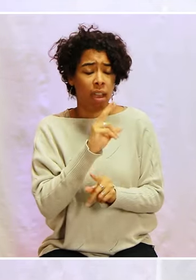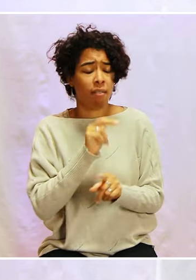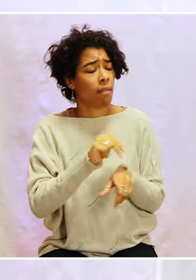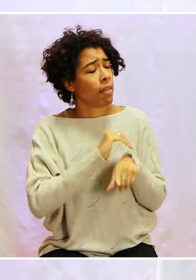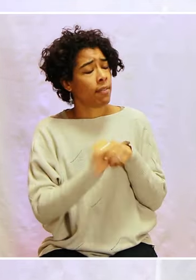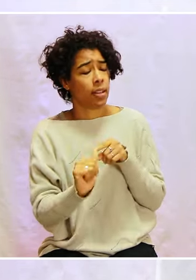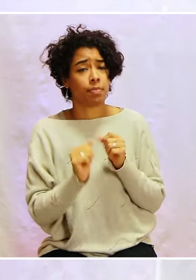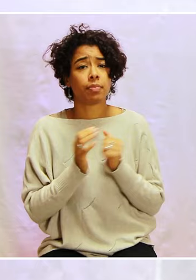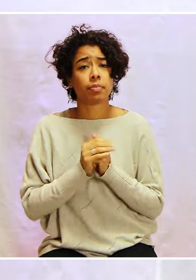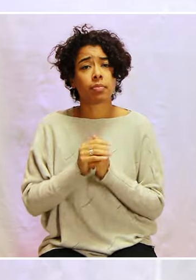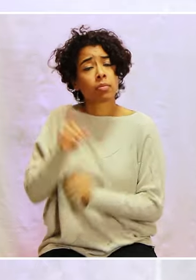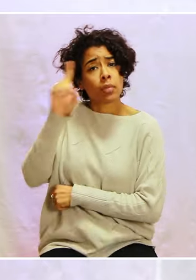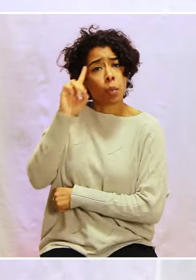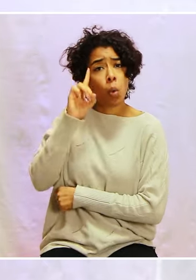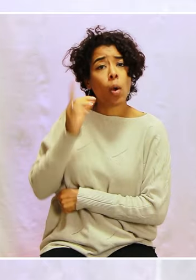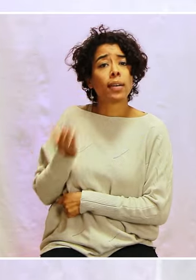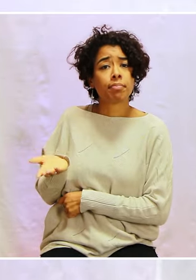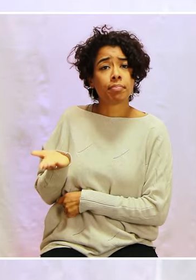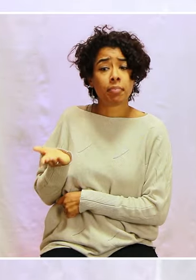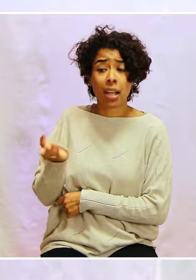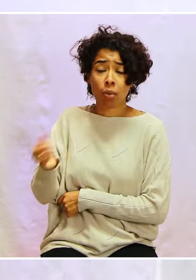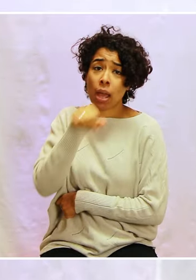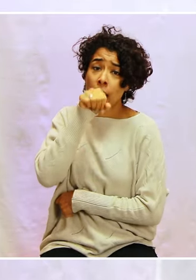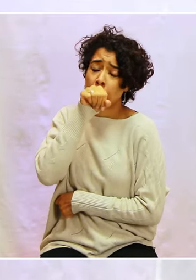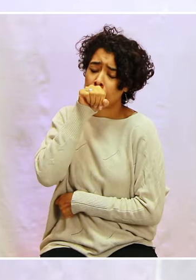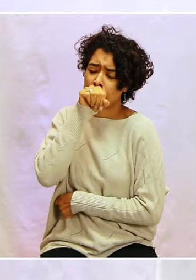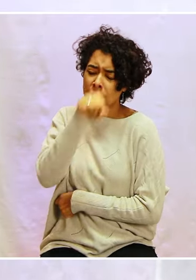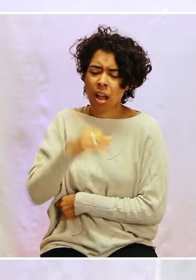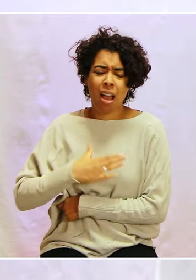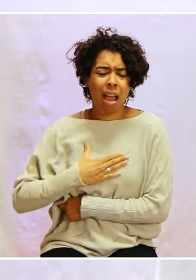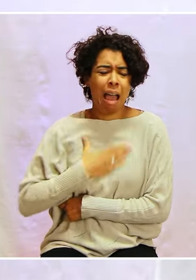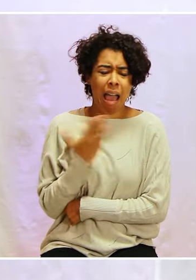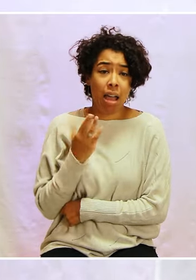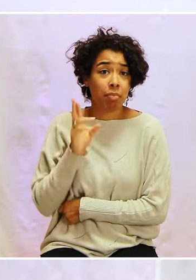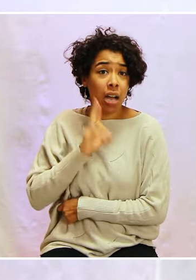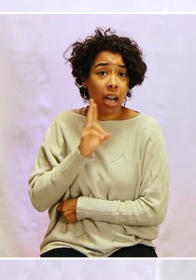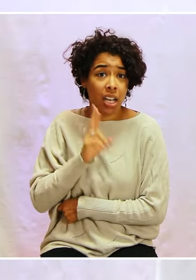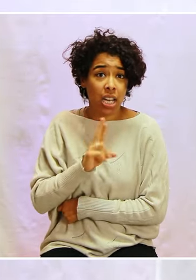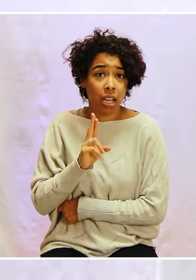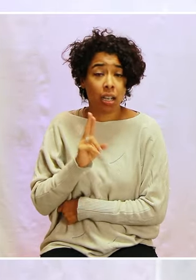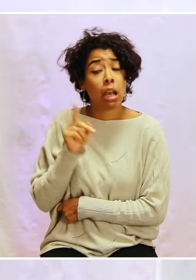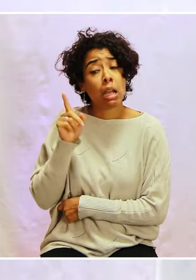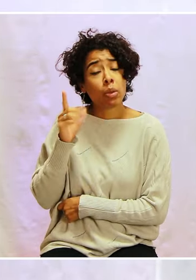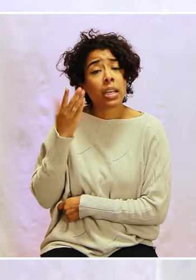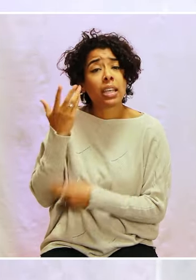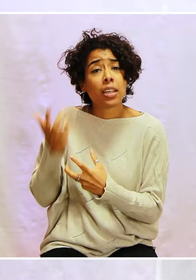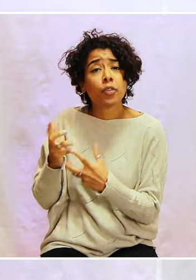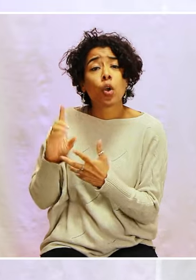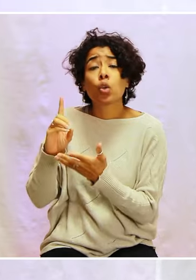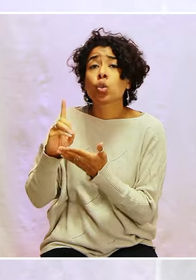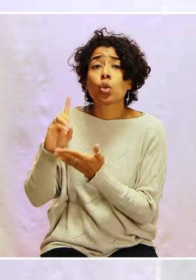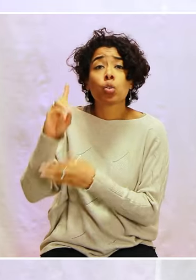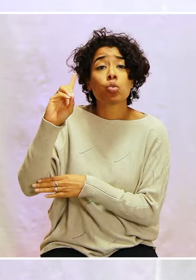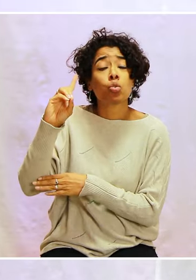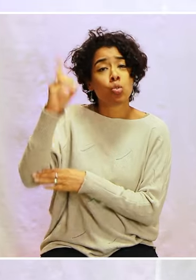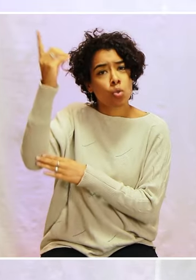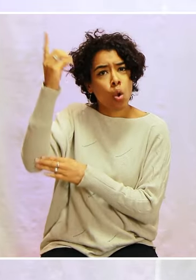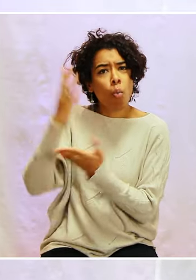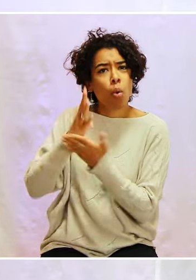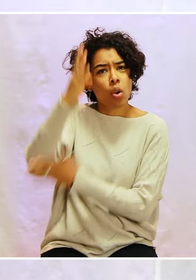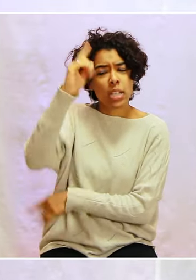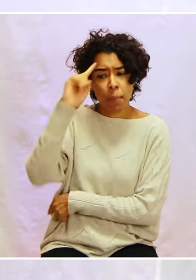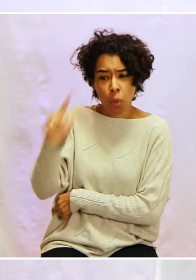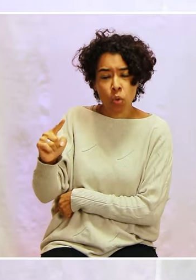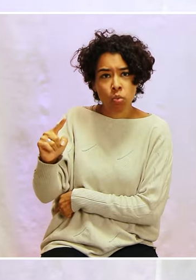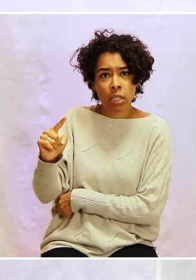faire pourquoi parce qu'encore une fois il aime Rachel et il veut pas que les projets que Dieu a pour sa vie et bien soit caduc la Bible déclare que